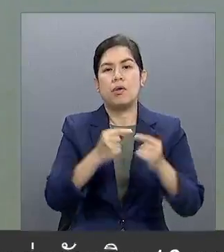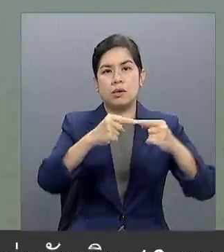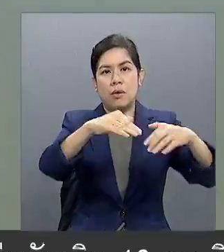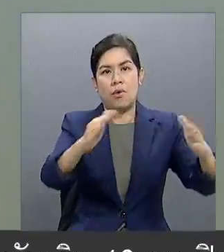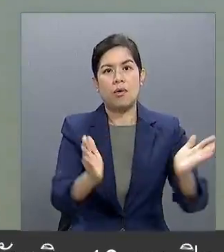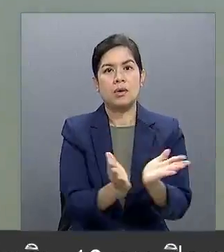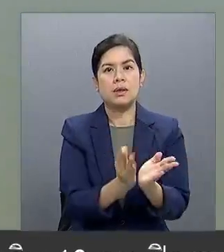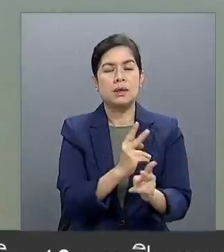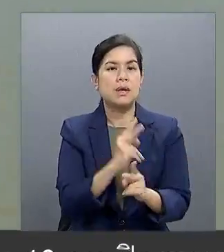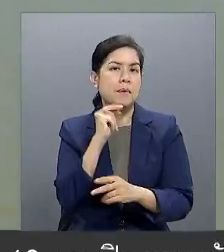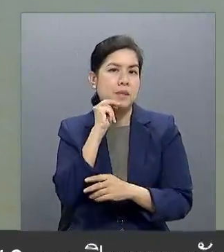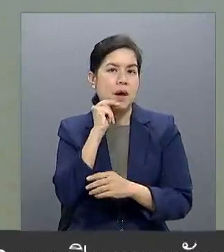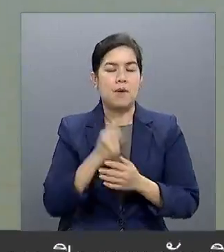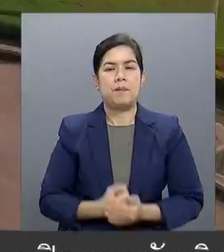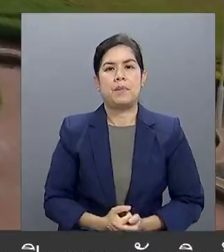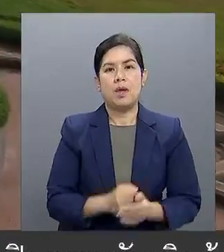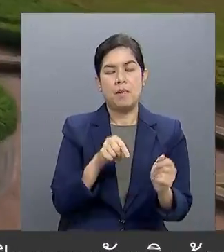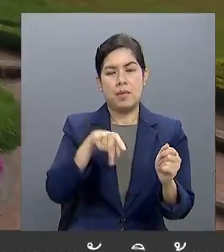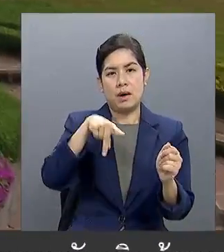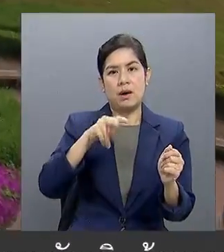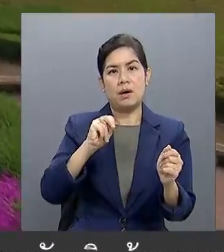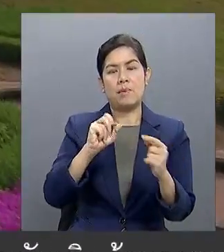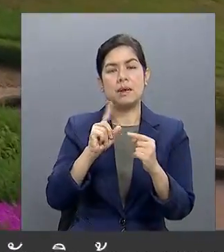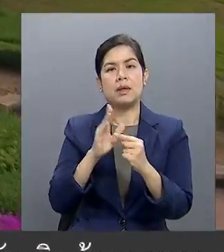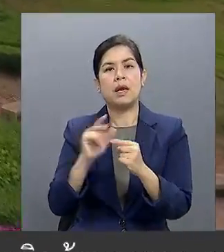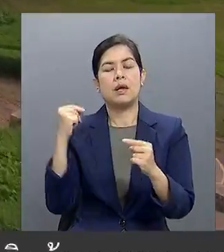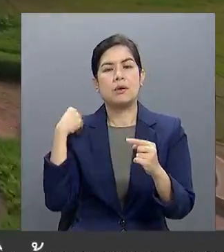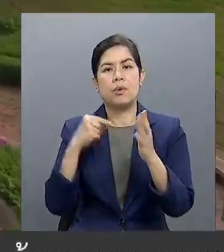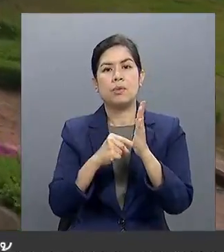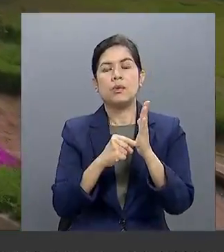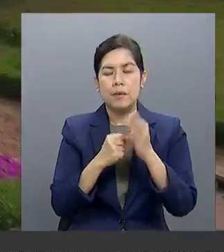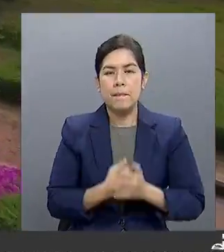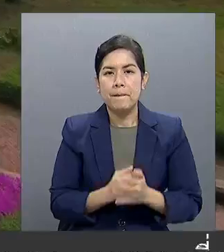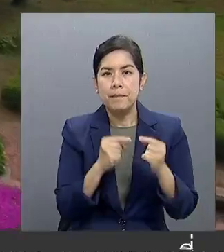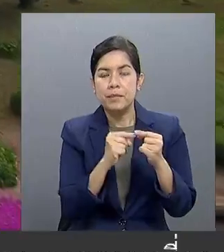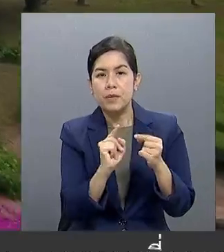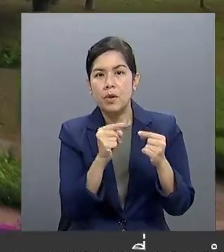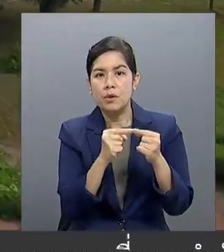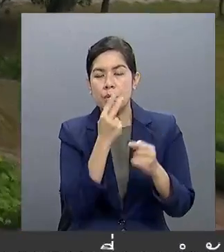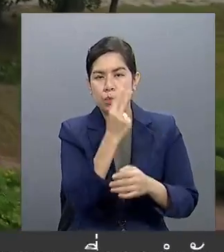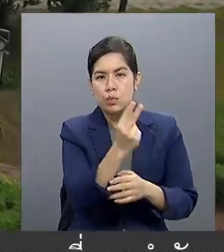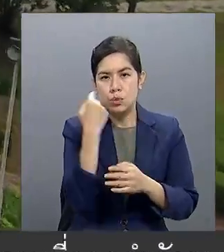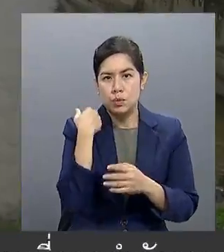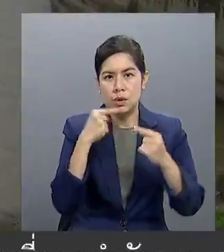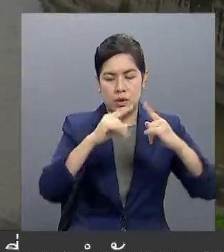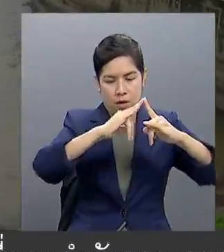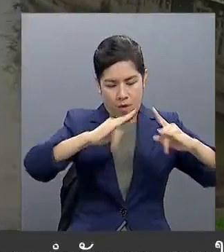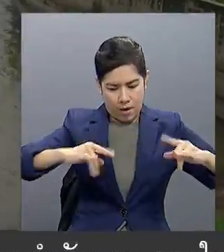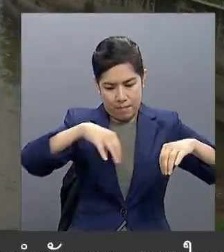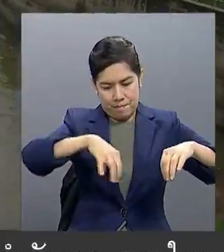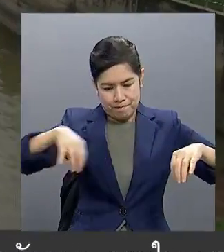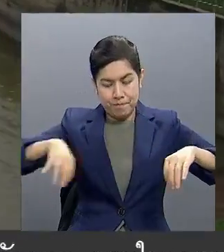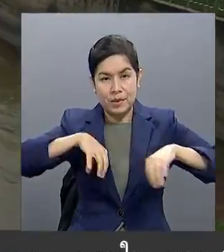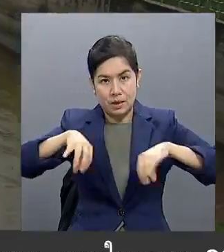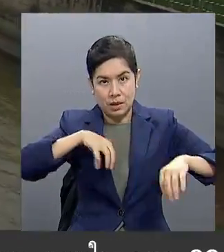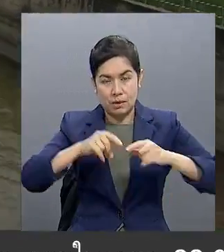บลหนองบัวอำเภอพัฒนานิคมจังหวัดลพบุรีครับรวมถึงทั้งบ้านพักแล้วก็ลานกางเต็นท์ก็ได้มีการเตรียมความพร้อมไว้แล้วด้วยนะมีบริการให้ต